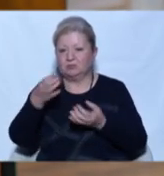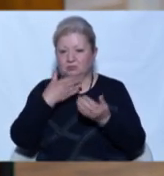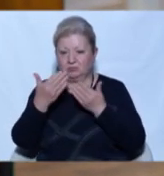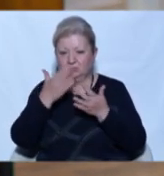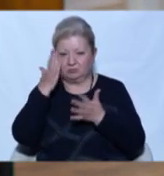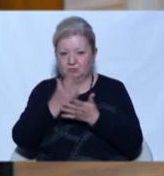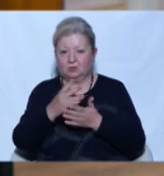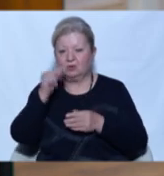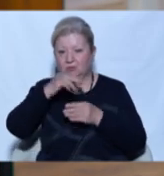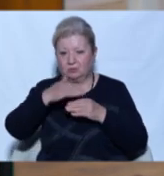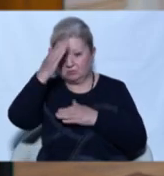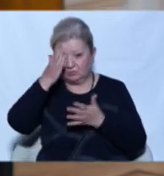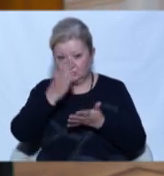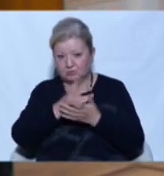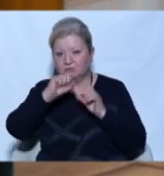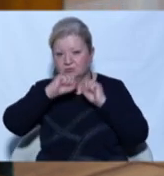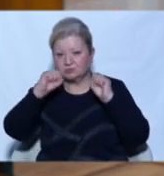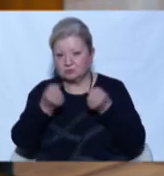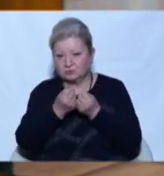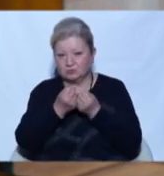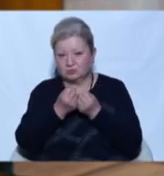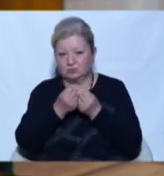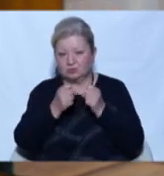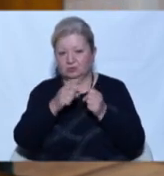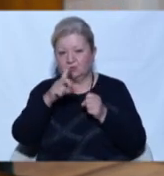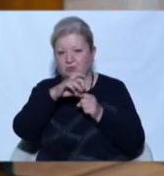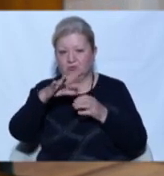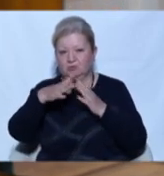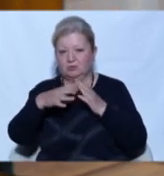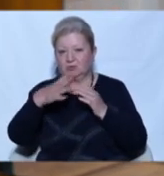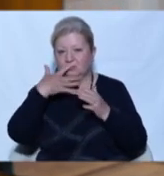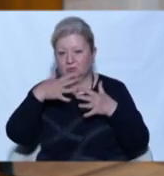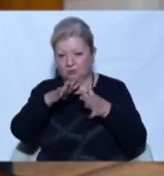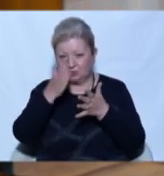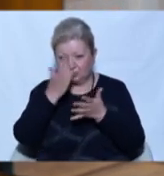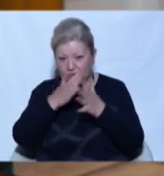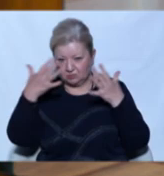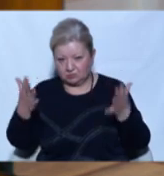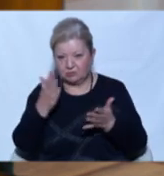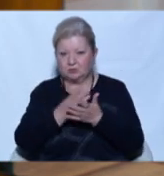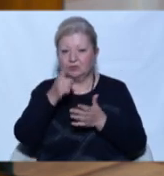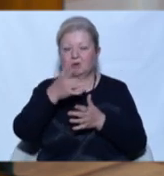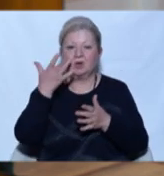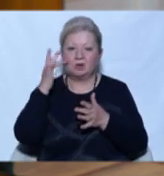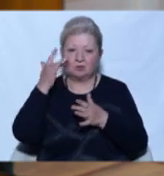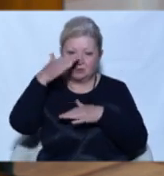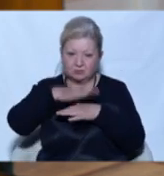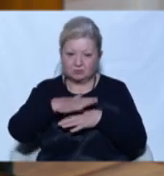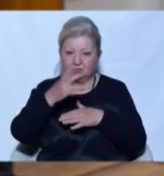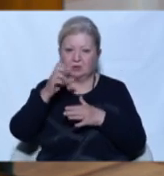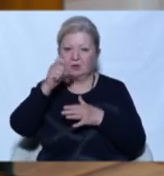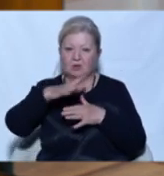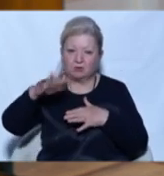გვაქვს ჩრდილოყინულოვანი ოკეანე, რომელსაც აკრავს ჩრდილოეთი ამერიკა, სამი ხმელეთის ნაწილი, ევროპის